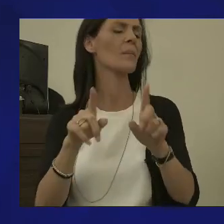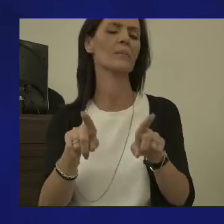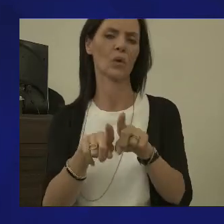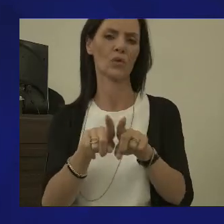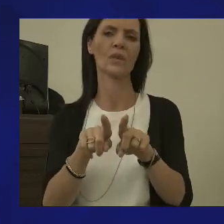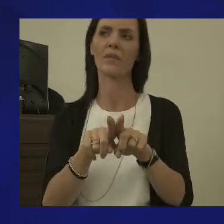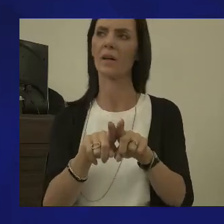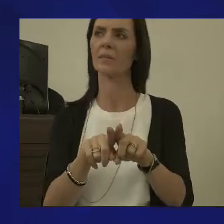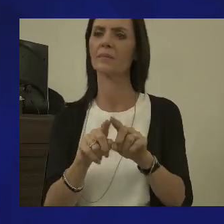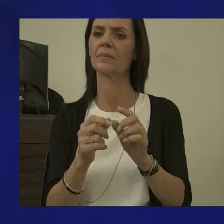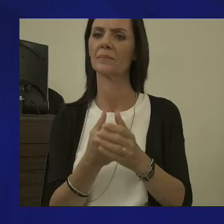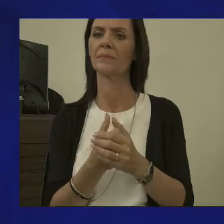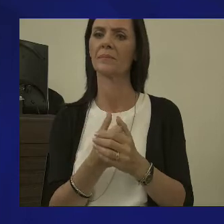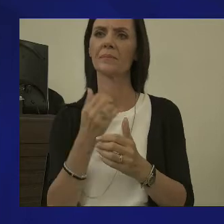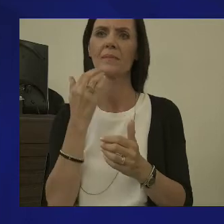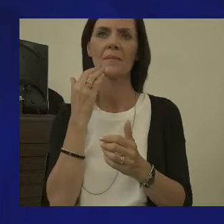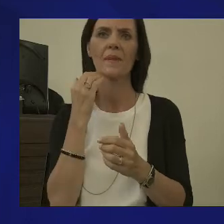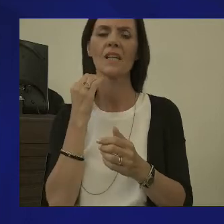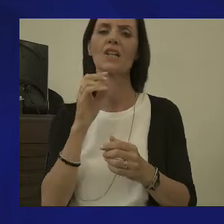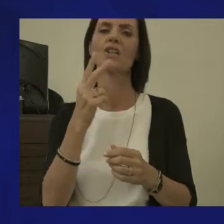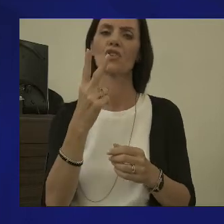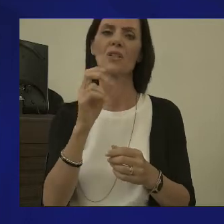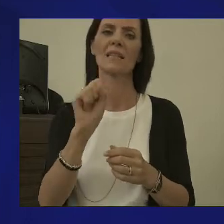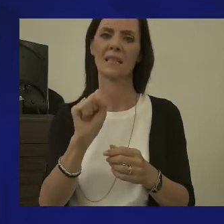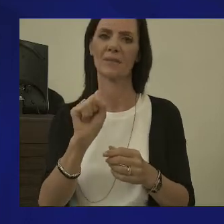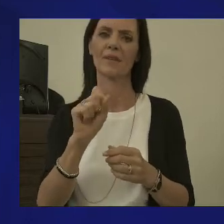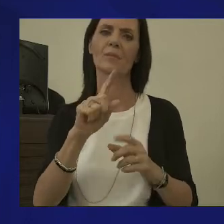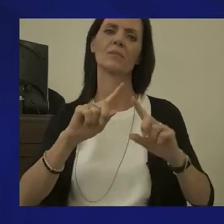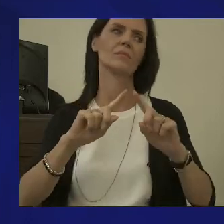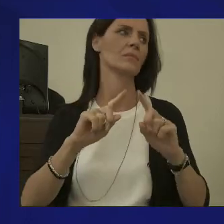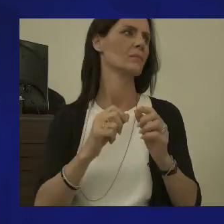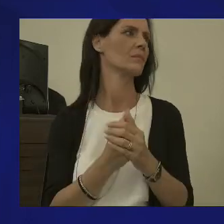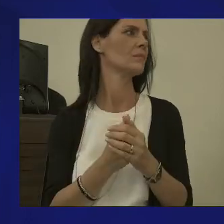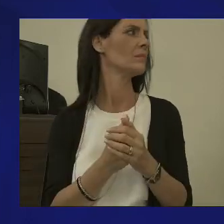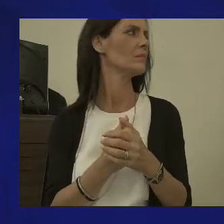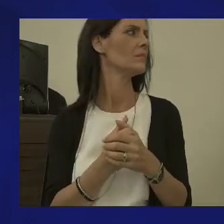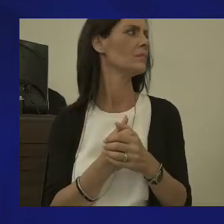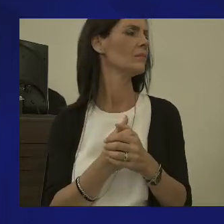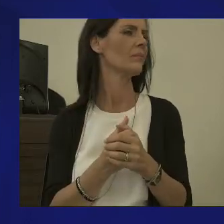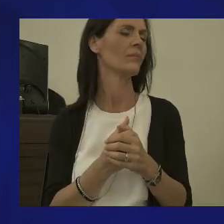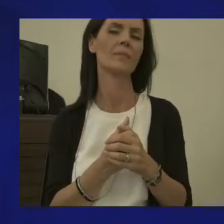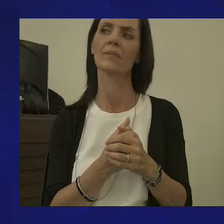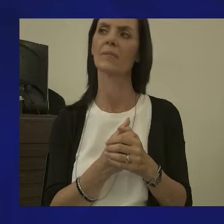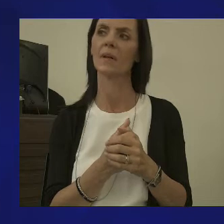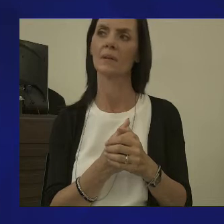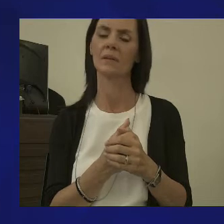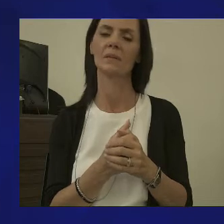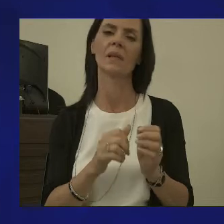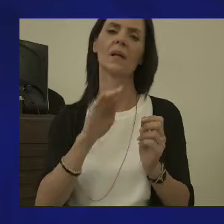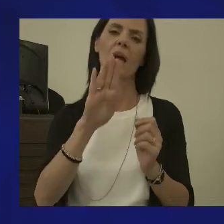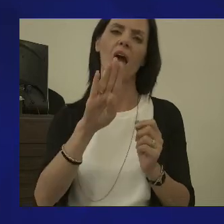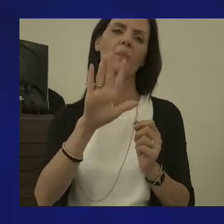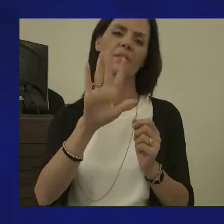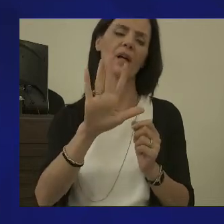דבר. זה אותו דבר, זה אותו סעיף או שני סעיפים? לא, זה שני סעיפים, כי זה על שתי כתובות. דיברנו על שני ביחד. ושתי בקשות. ארבע וחמש דיברנו